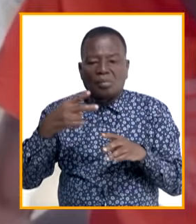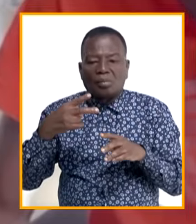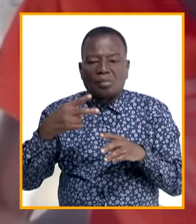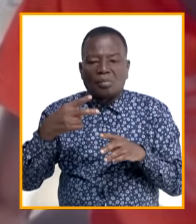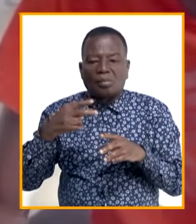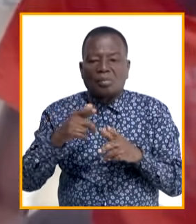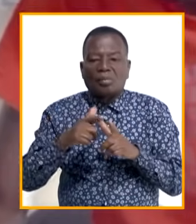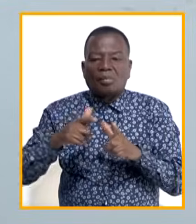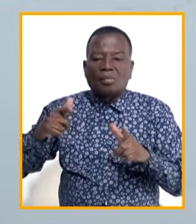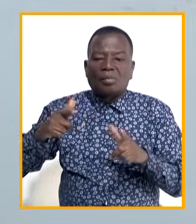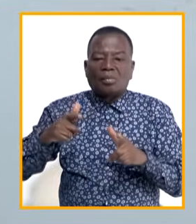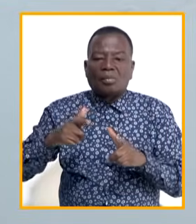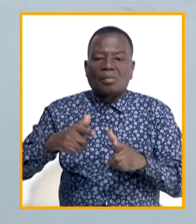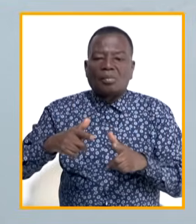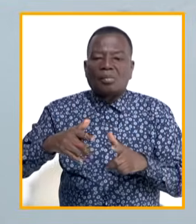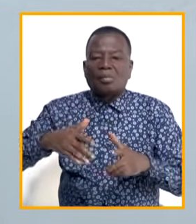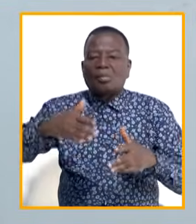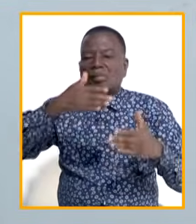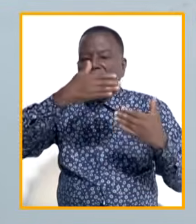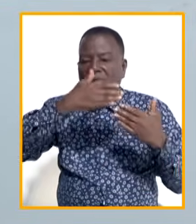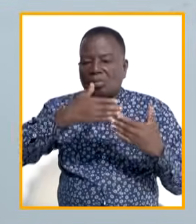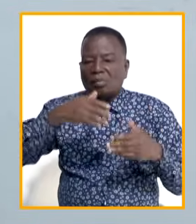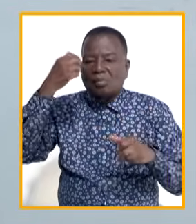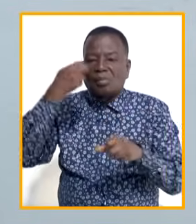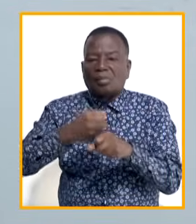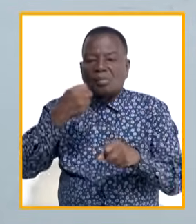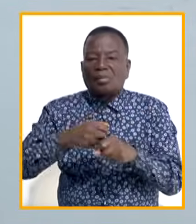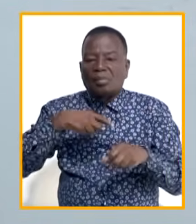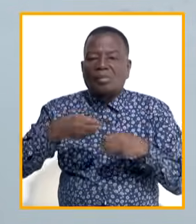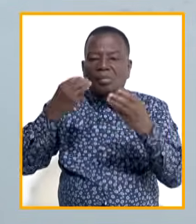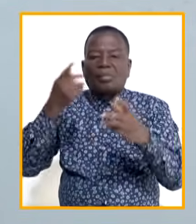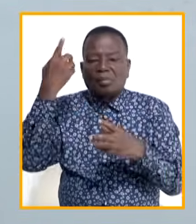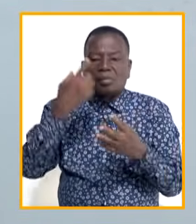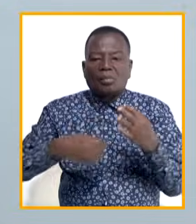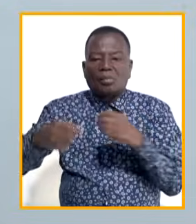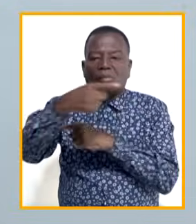la lourde tâche qui m'est donnée aujourd'hui. C'est tout un honneur pour moi